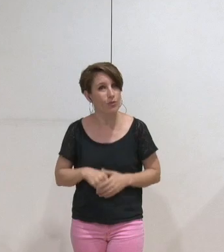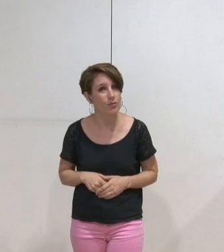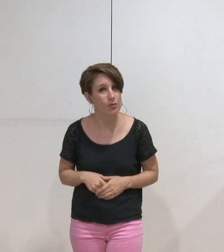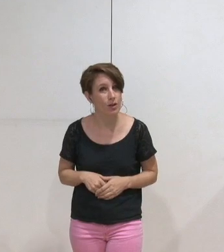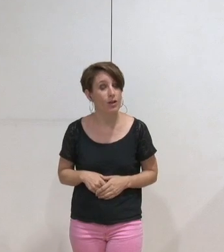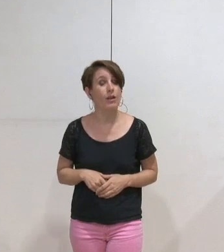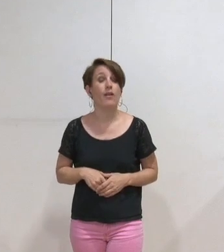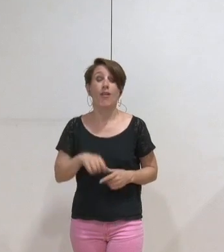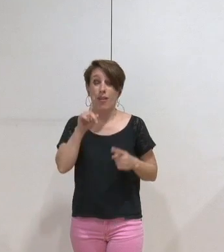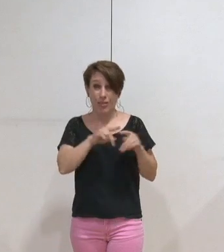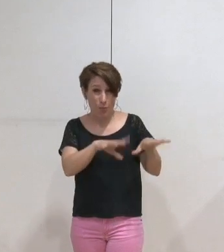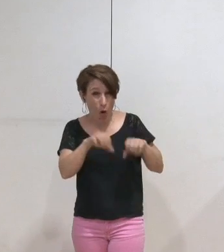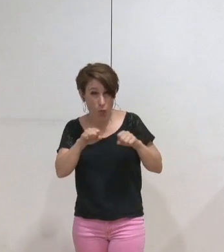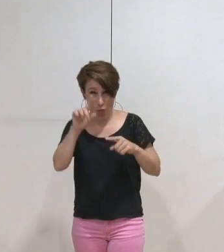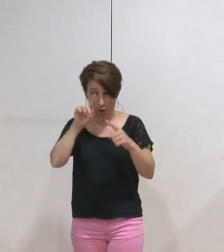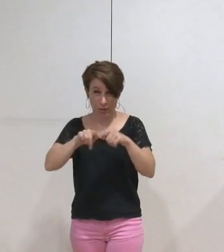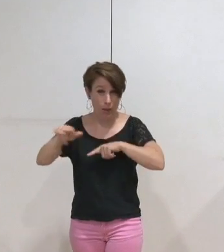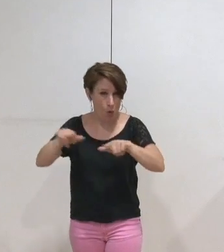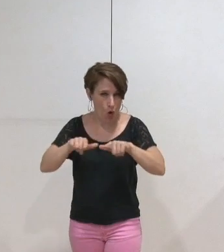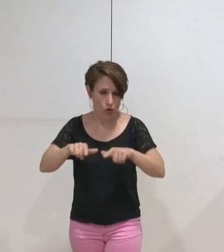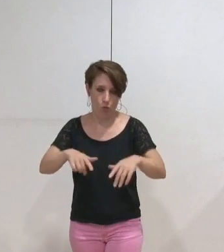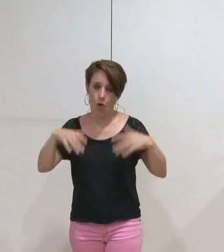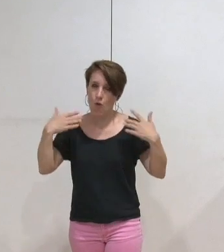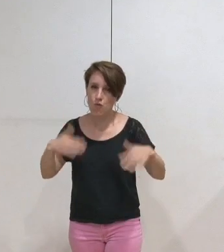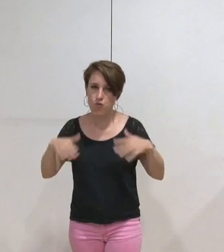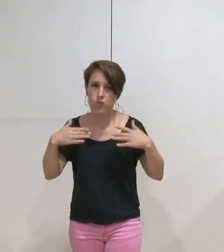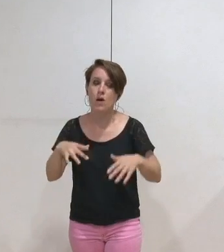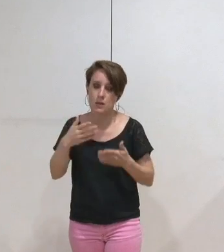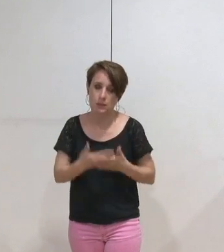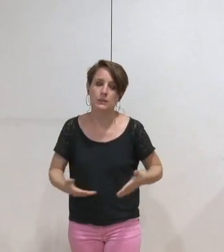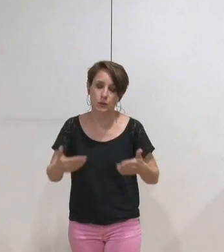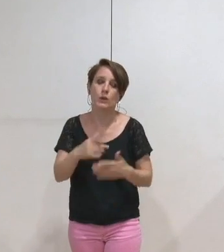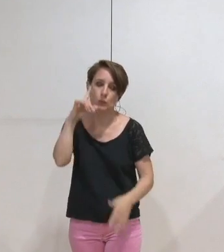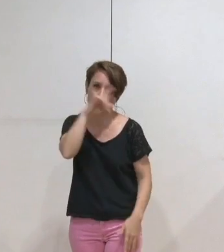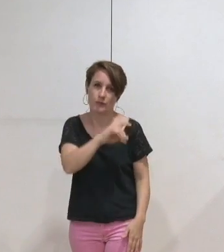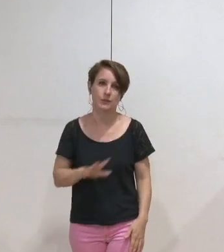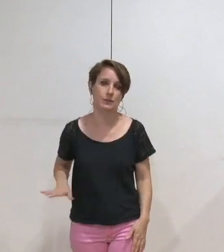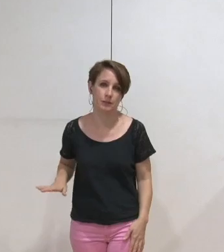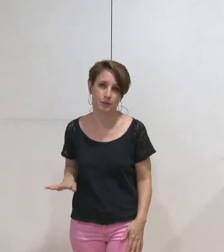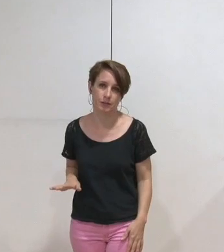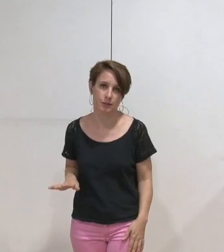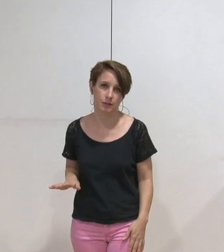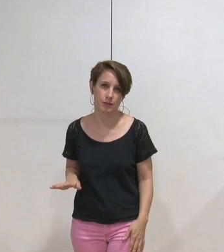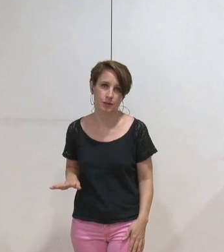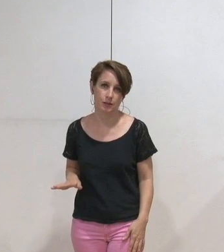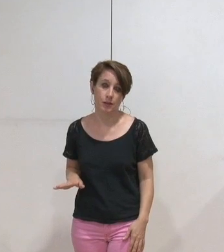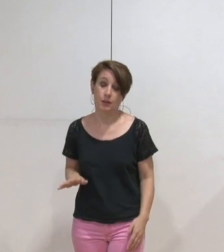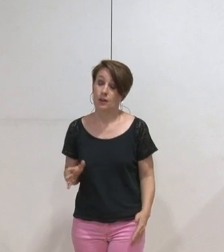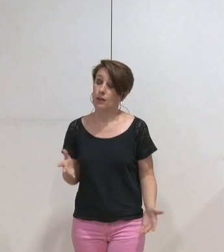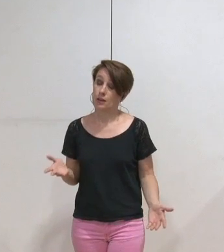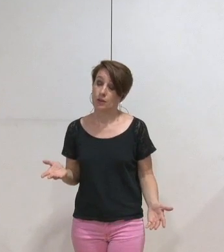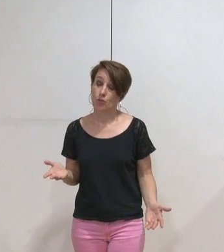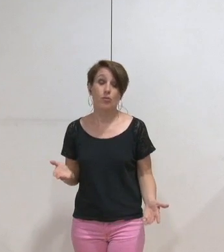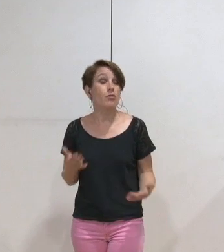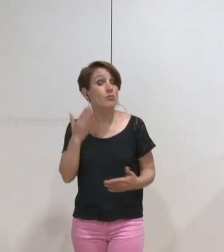tensions sur l'emploi où les tensions sur le logement sont extrêmement fortes et quand on cherche le